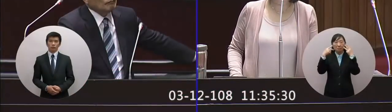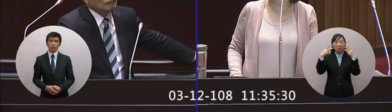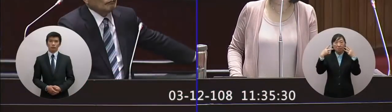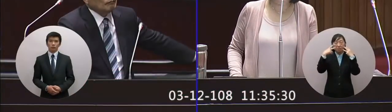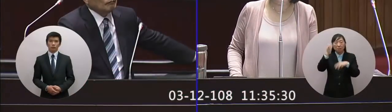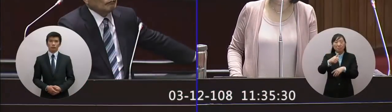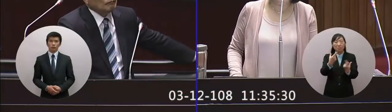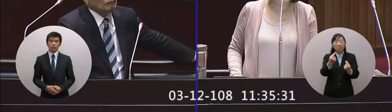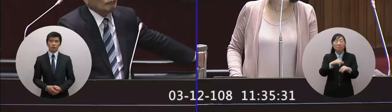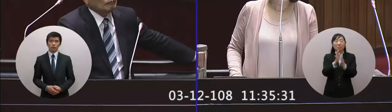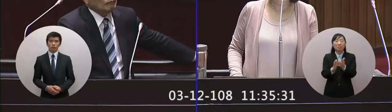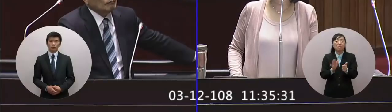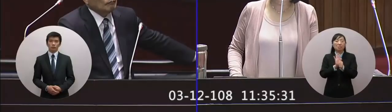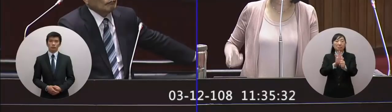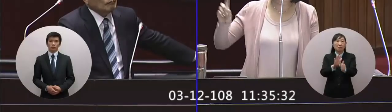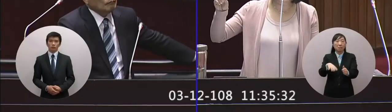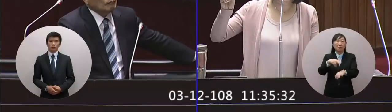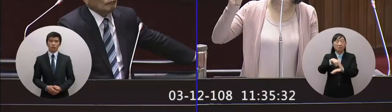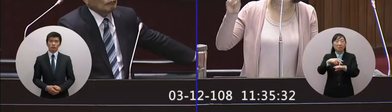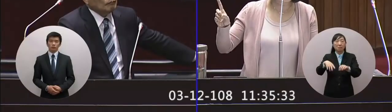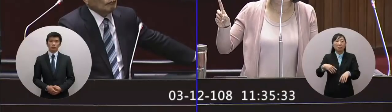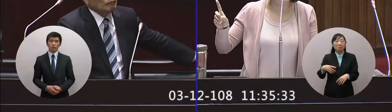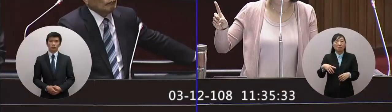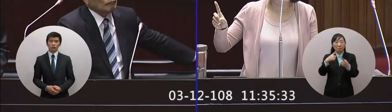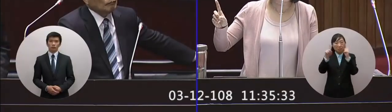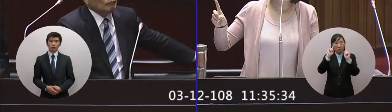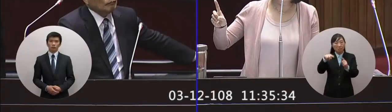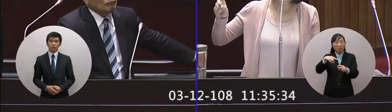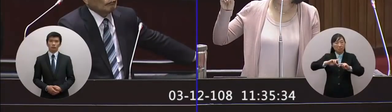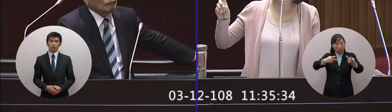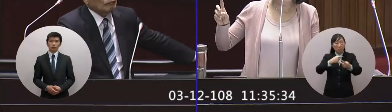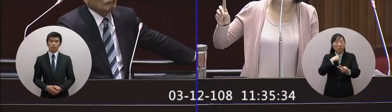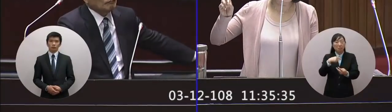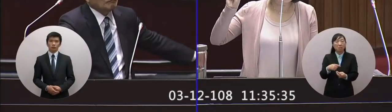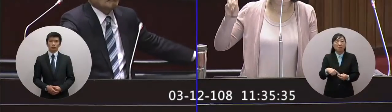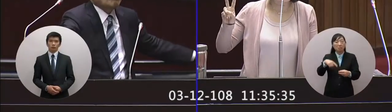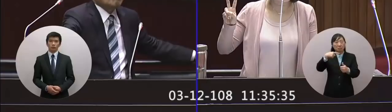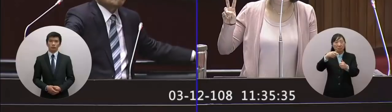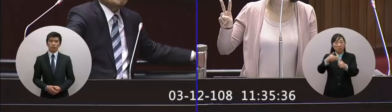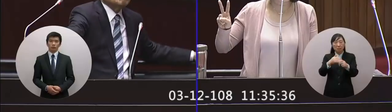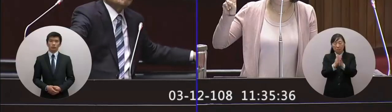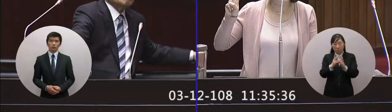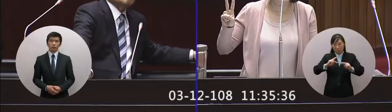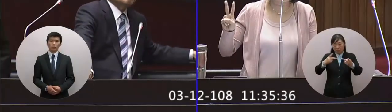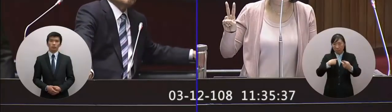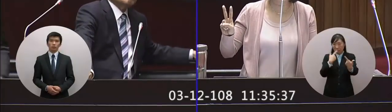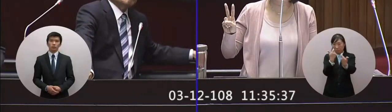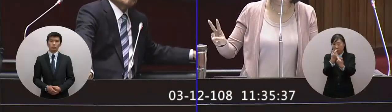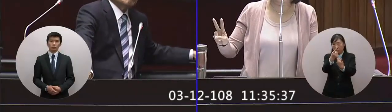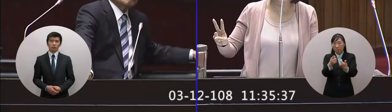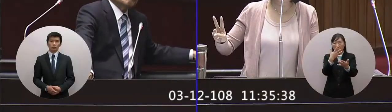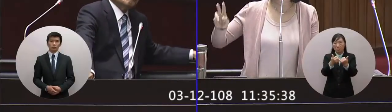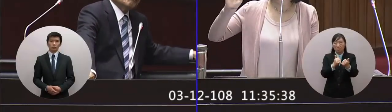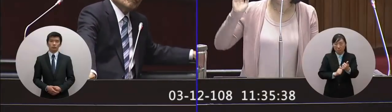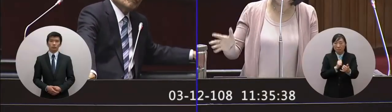大力的推动高教改革。我们希望第一，学生为主体，而且高教改革要回应学生的实际